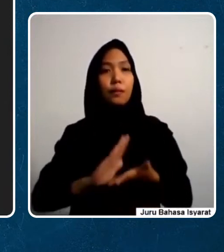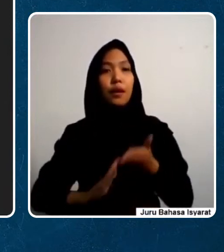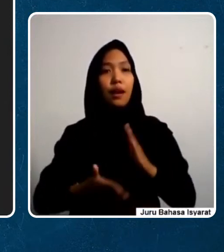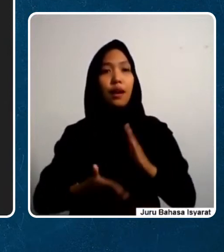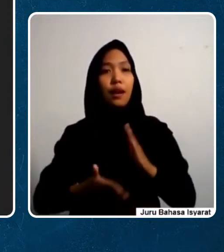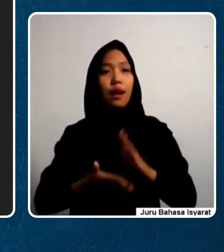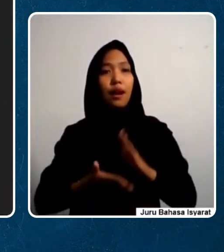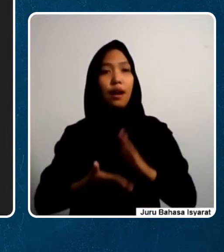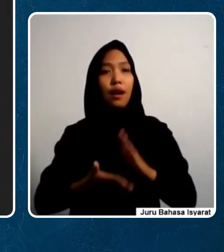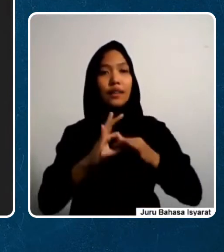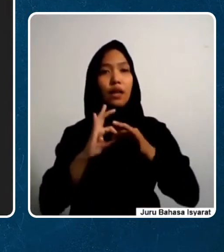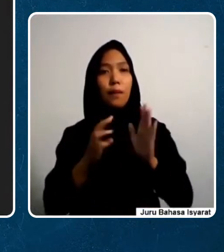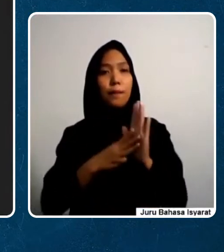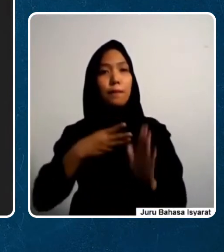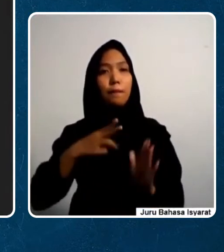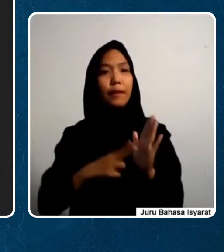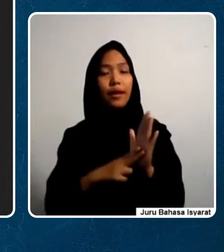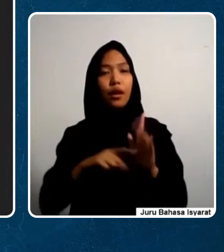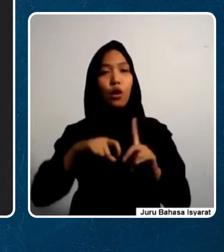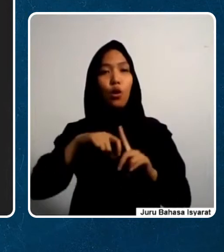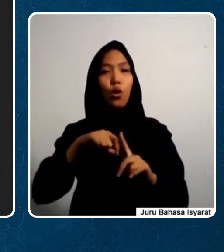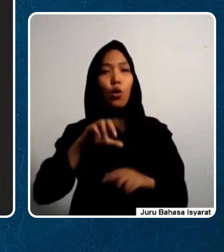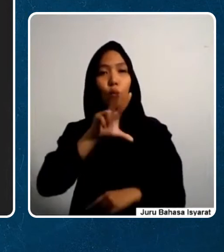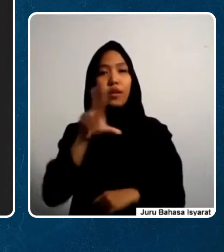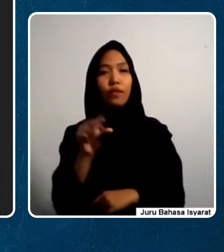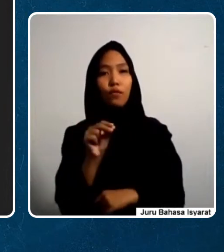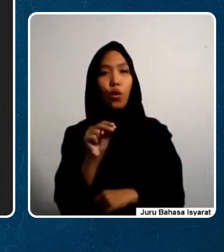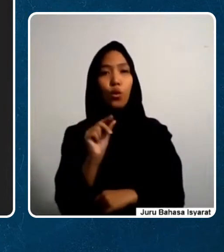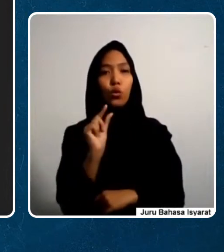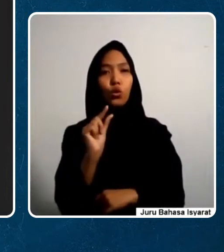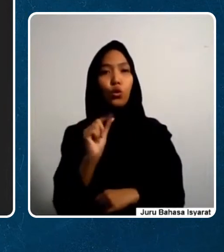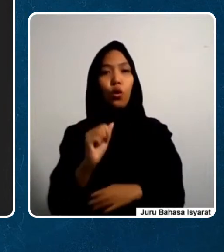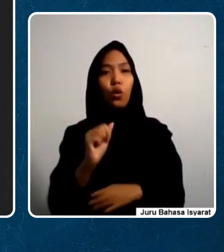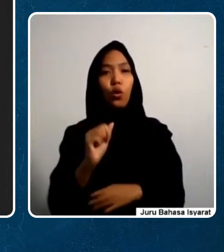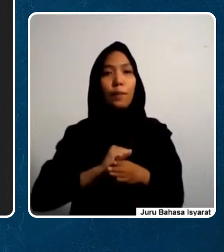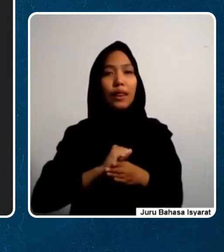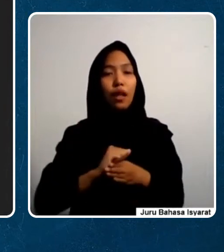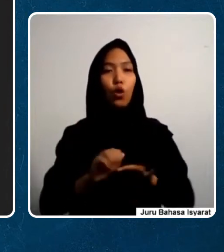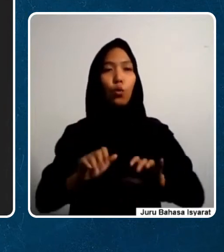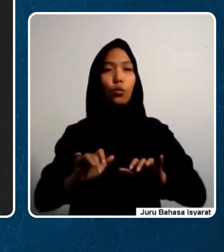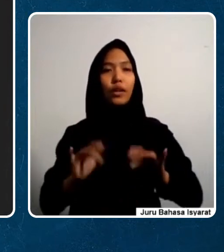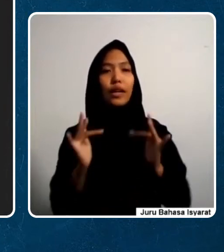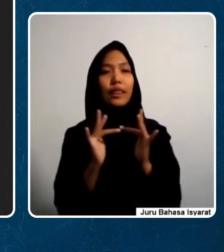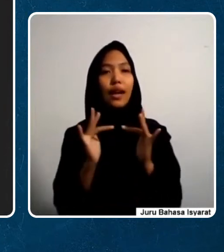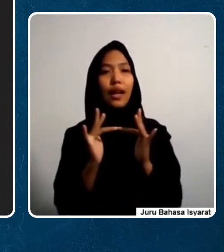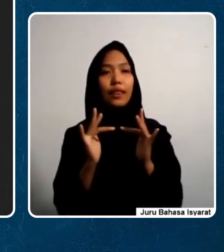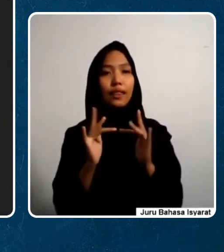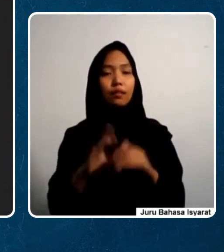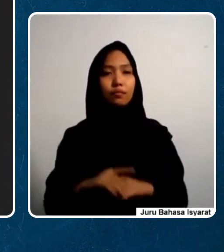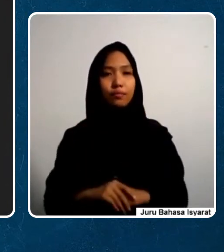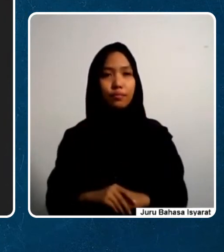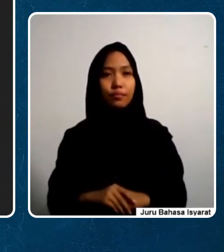menjadi menguji coba tentang keramahan bis itu untuk difabel. Dan